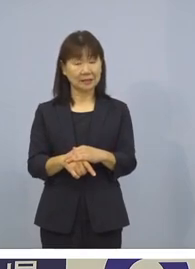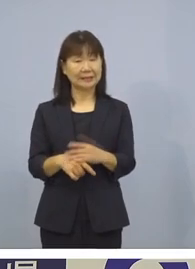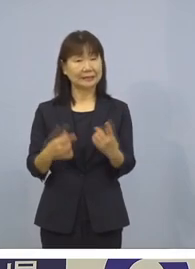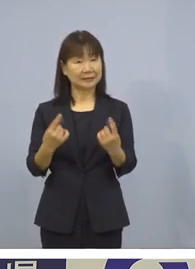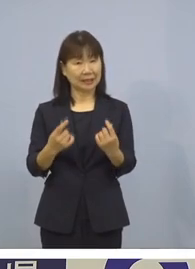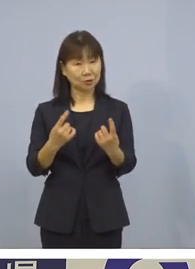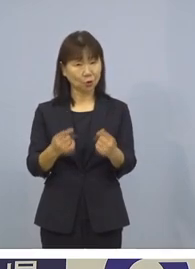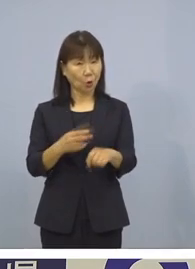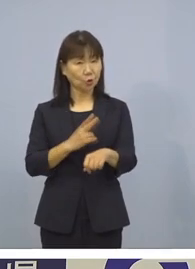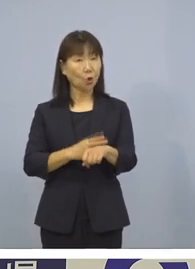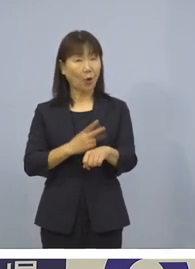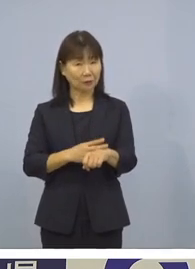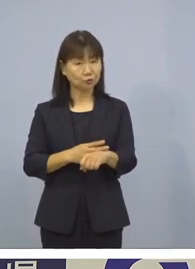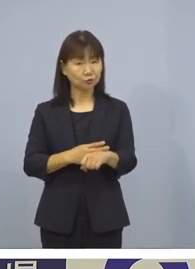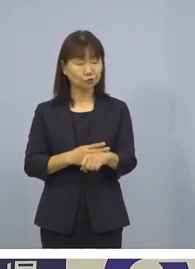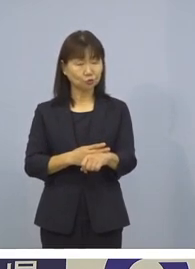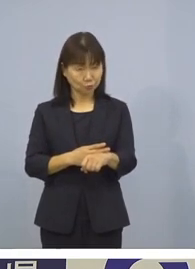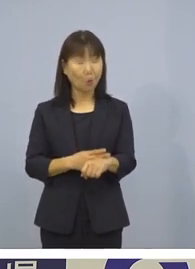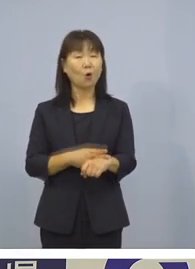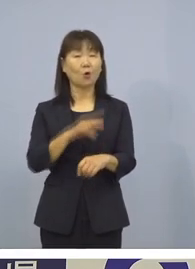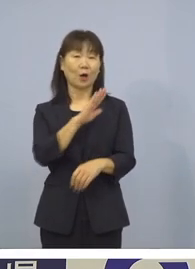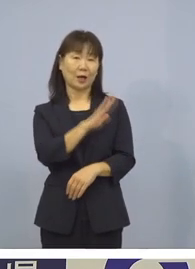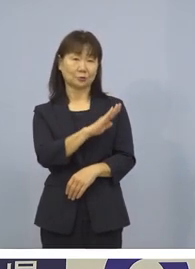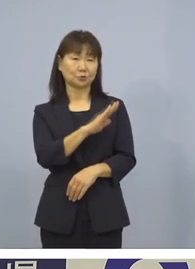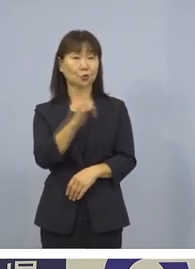もあると思うし、